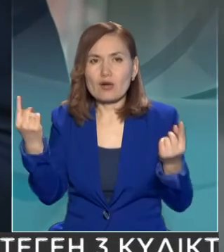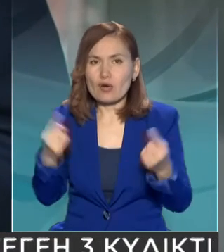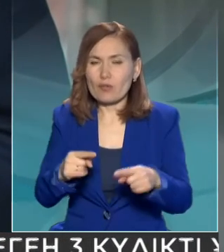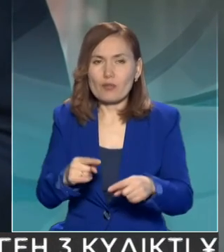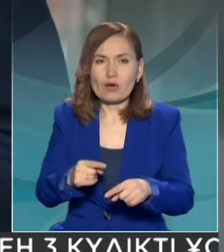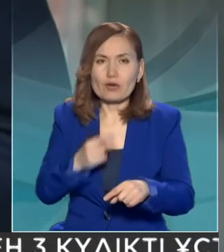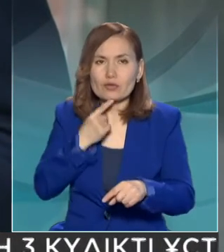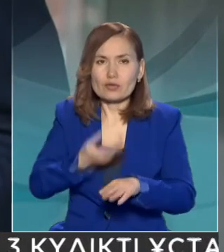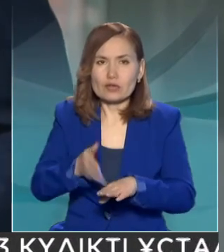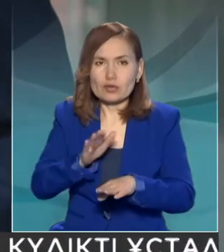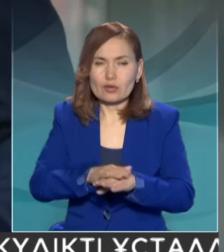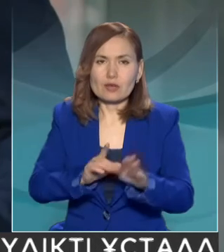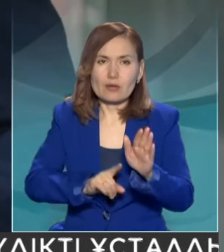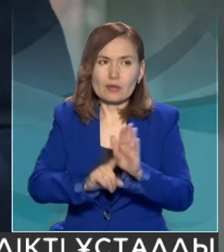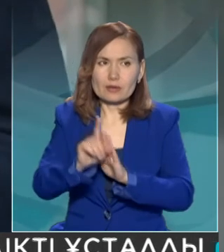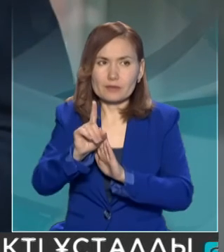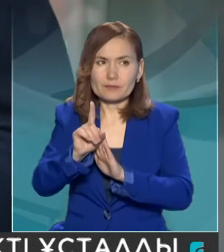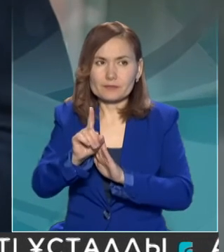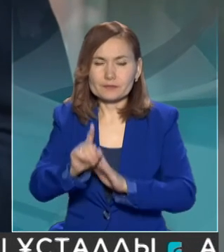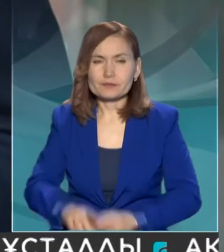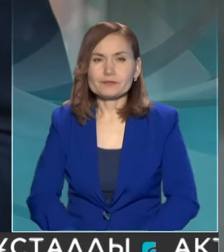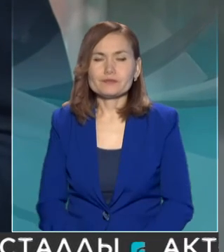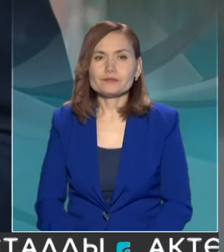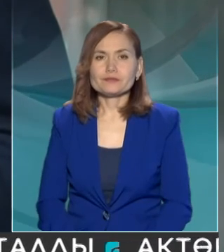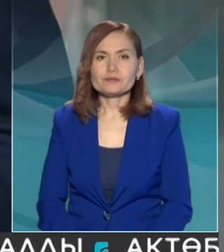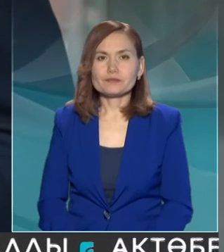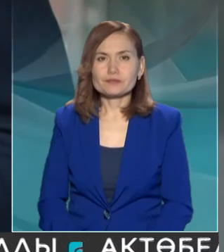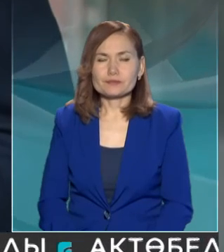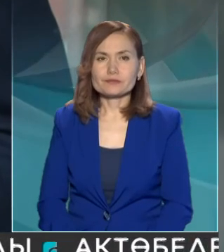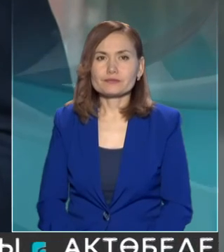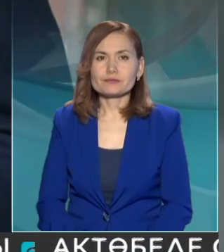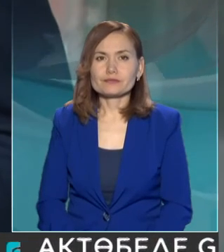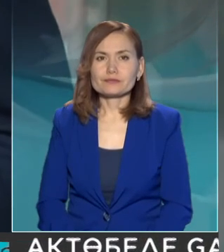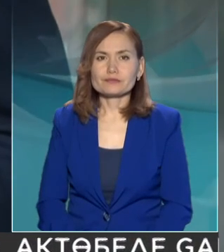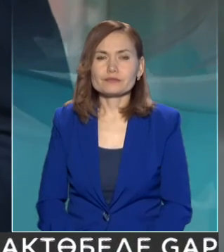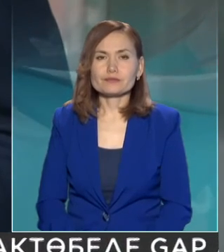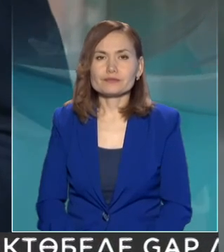әсер етуі мүмкін. Жалғас Сәдібекұлы, Жанболат Қобдабай, Қазақстан ұлттық телеарнасы.